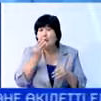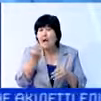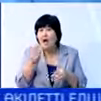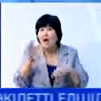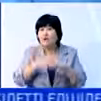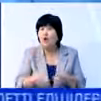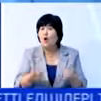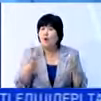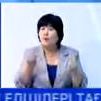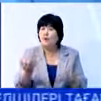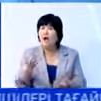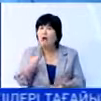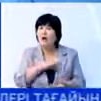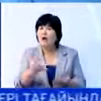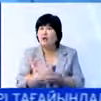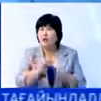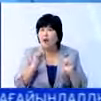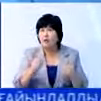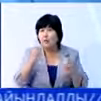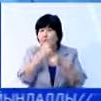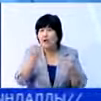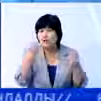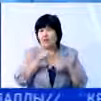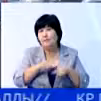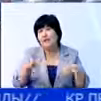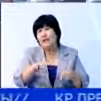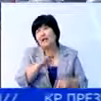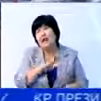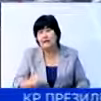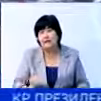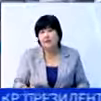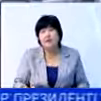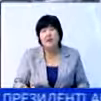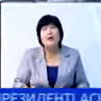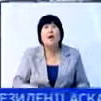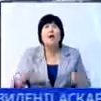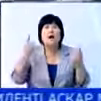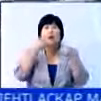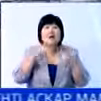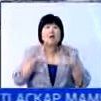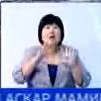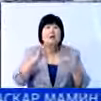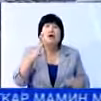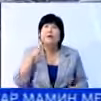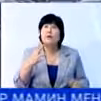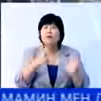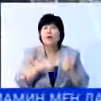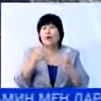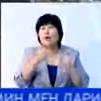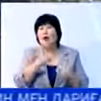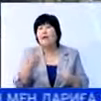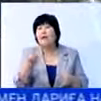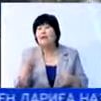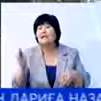салып қомақты қаржы табуға болатыны туралы жарнама таратқан. Жарнамада бар жоғы 5-8 күн аралығында